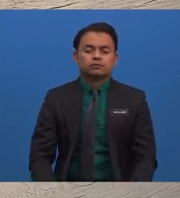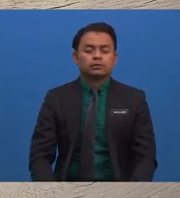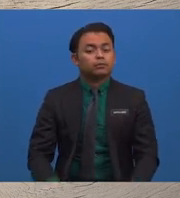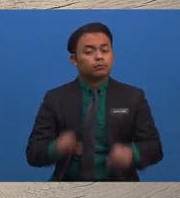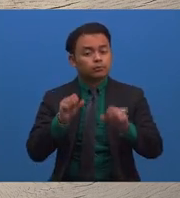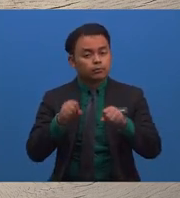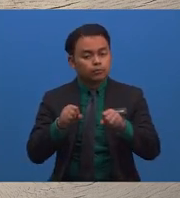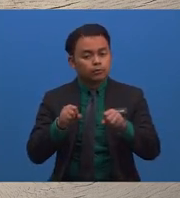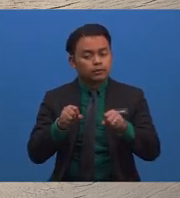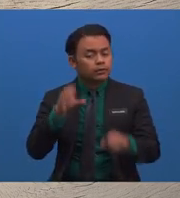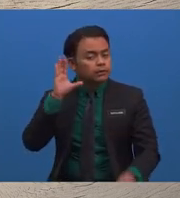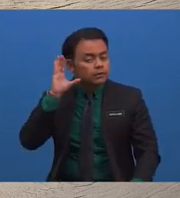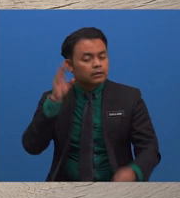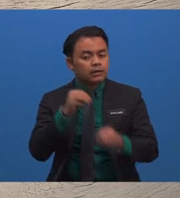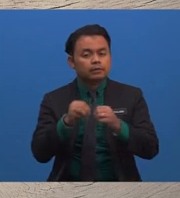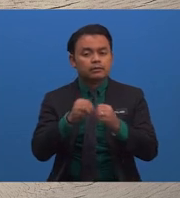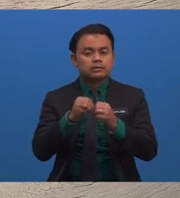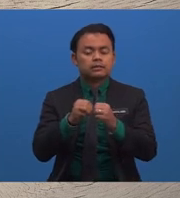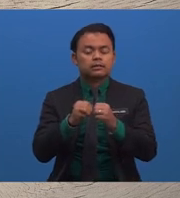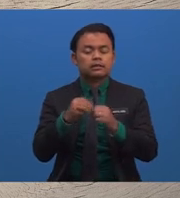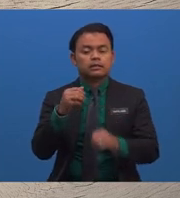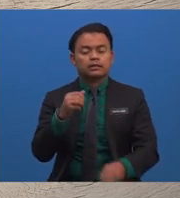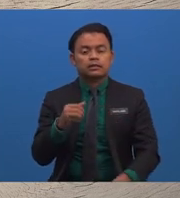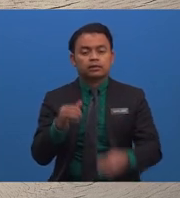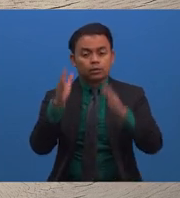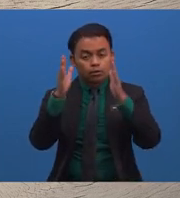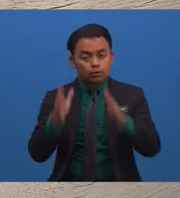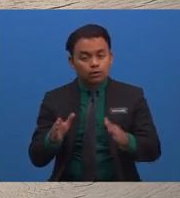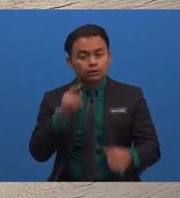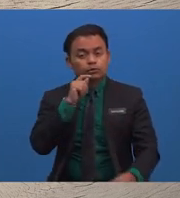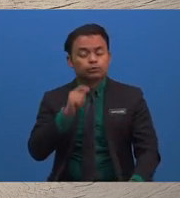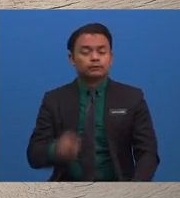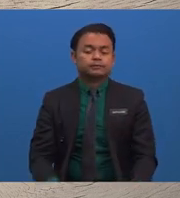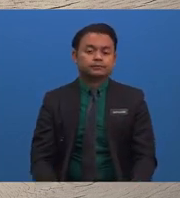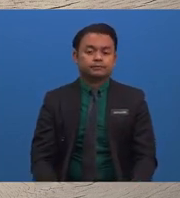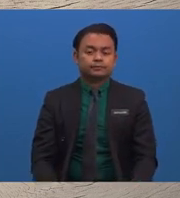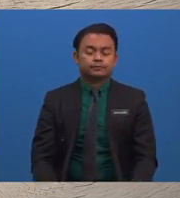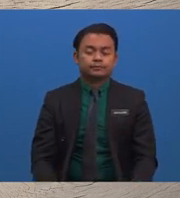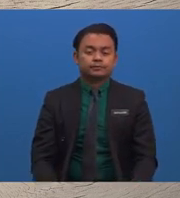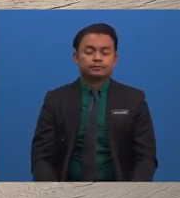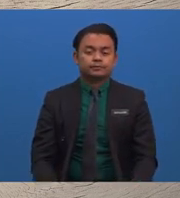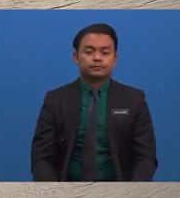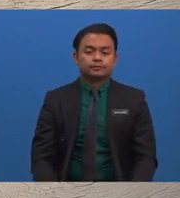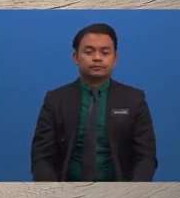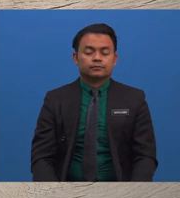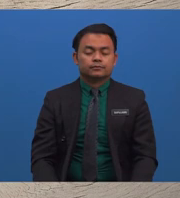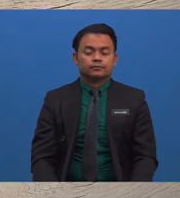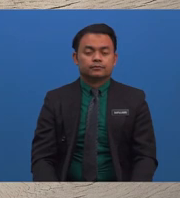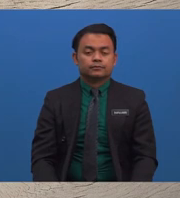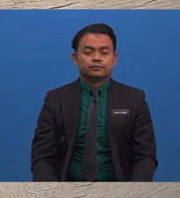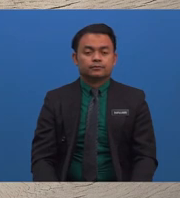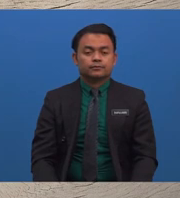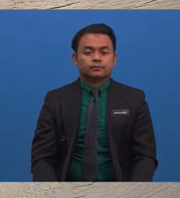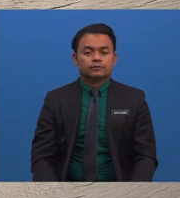mendengar masalah Mak Tua. Berikut merupakan titah Raja Sura kepada Mak